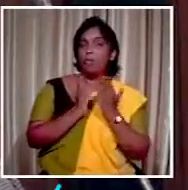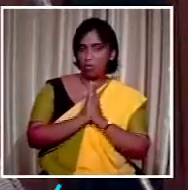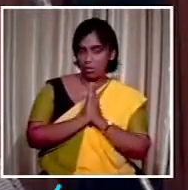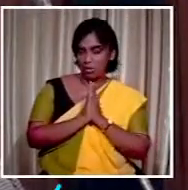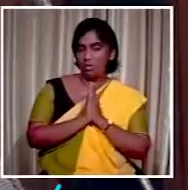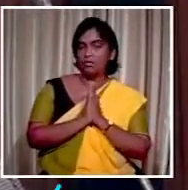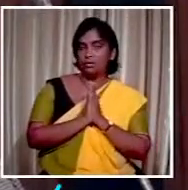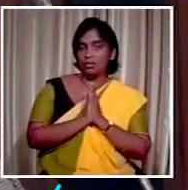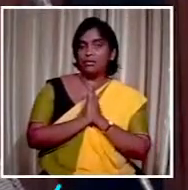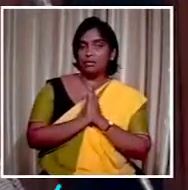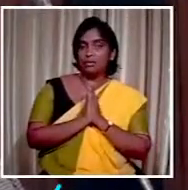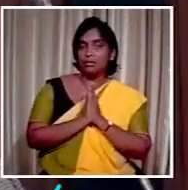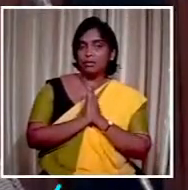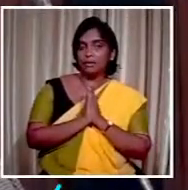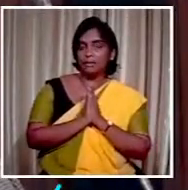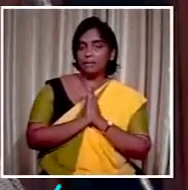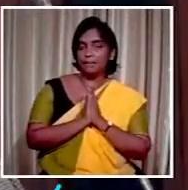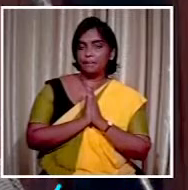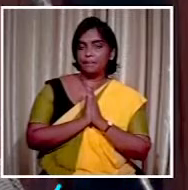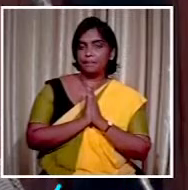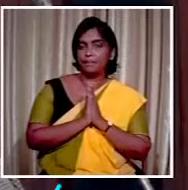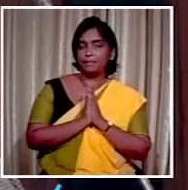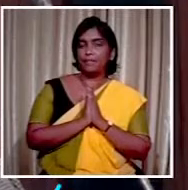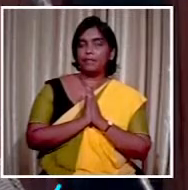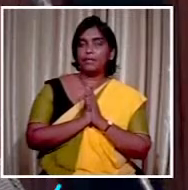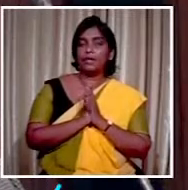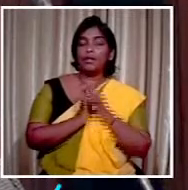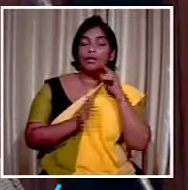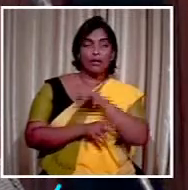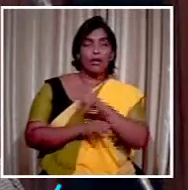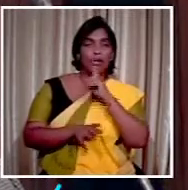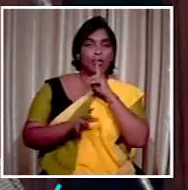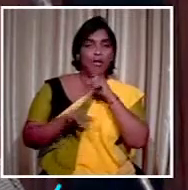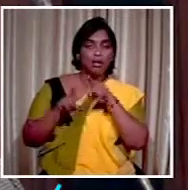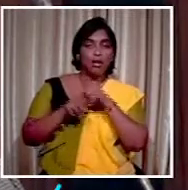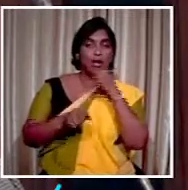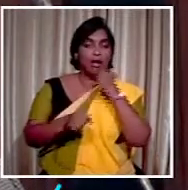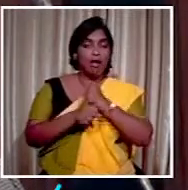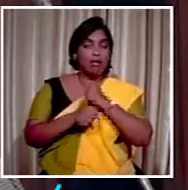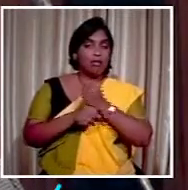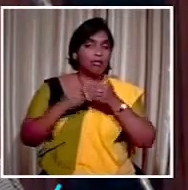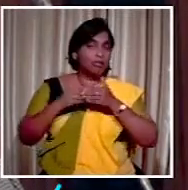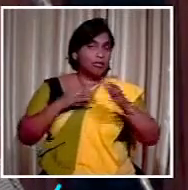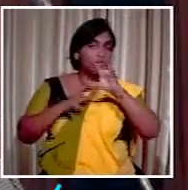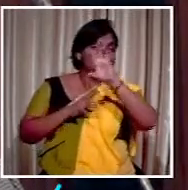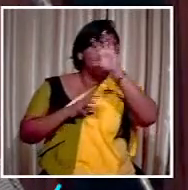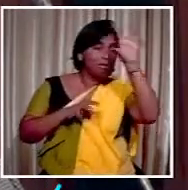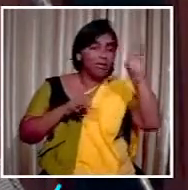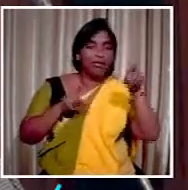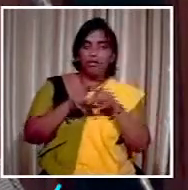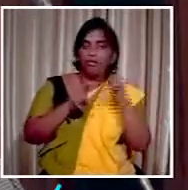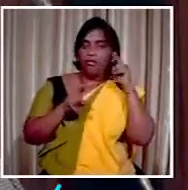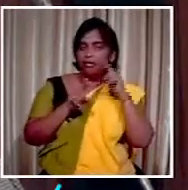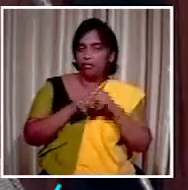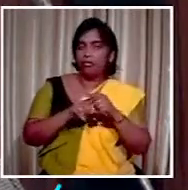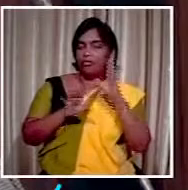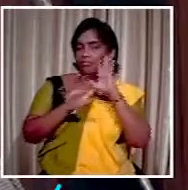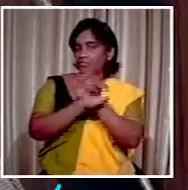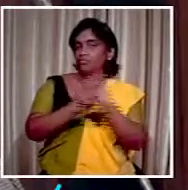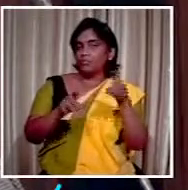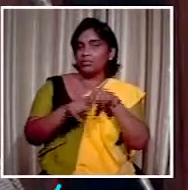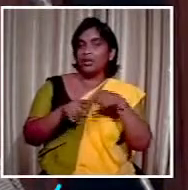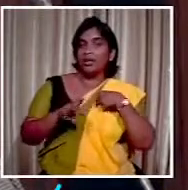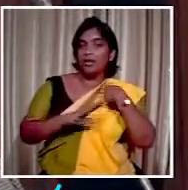The Gaulle system in Asia kiyala. Ekena de Gaulle ge aandu krama pavatina ratawal pilibadawa vivaranayak karanawa